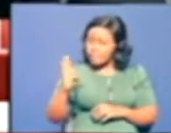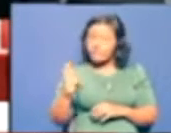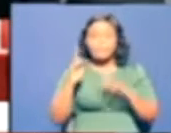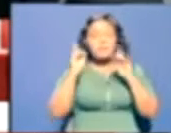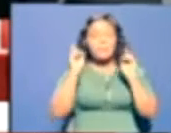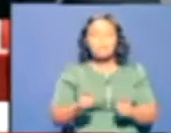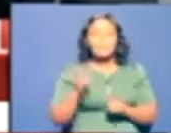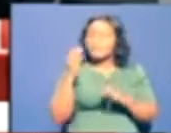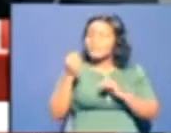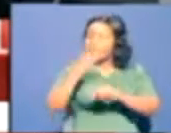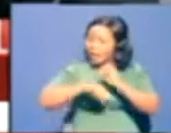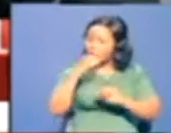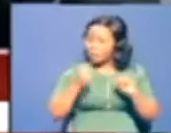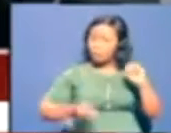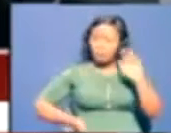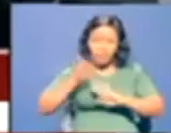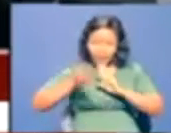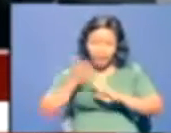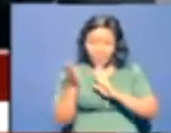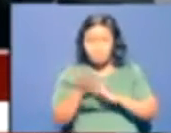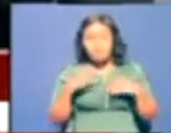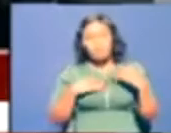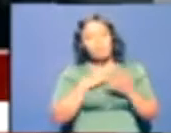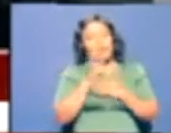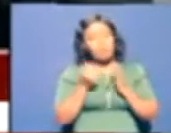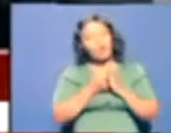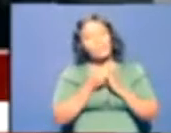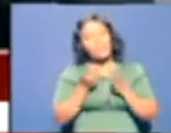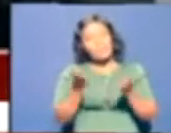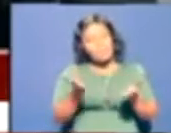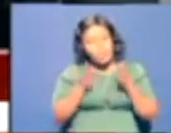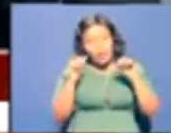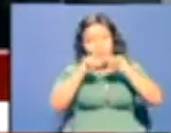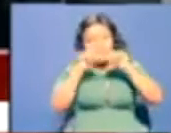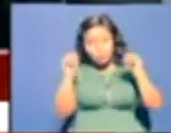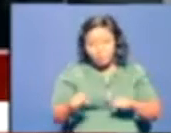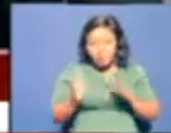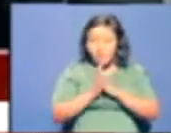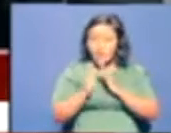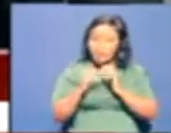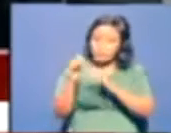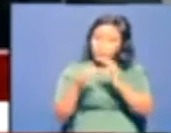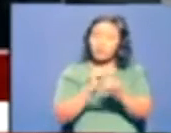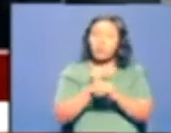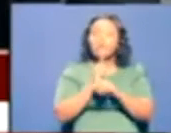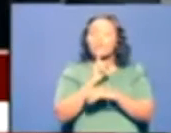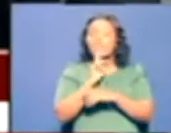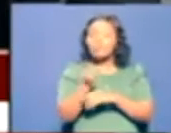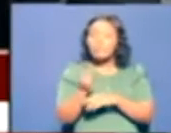in good time the necessary systems and processes to ensure free and fair